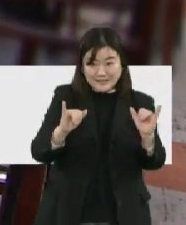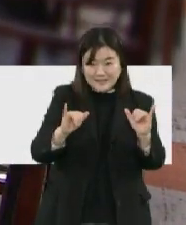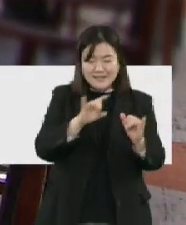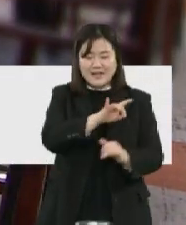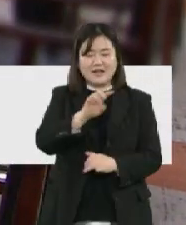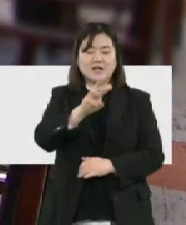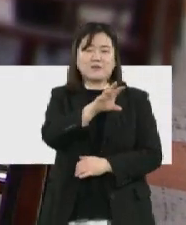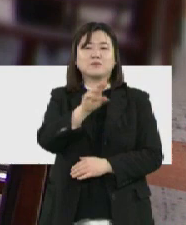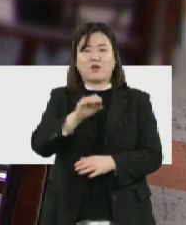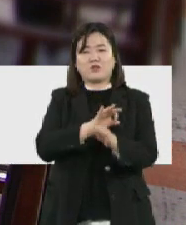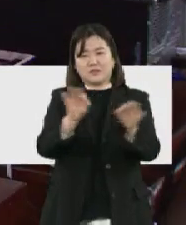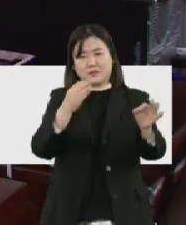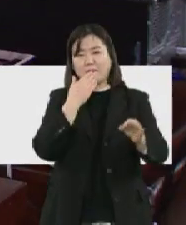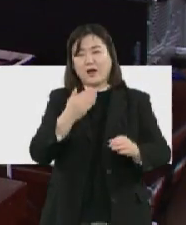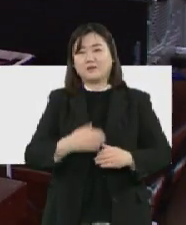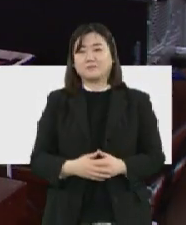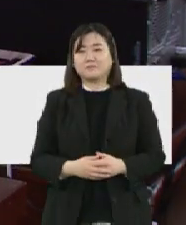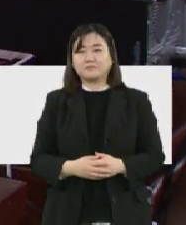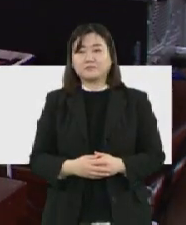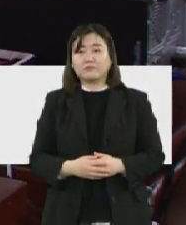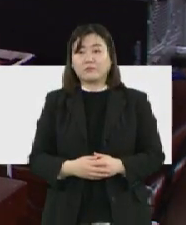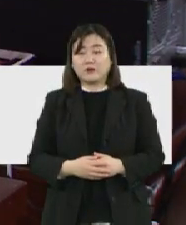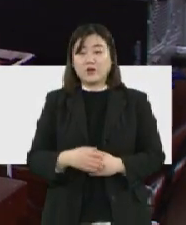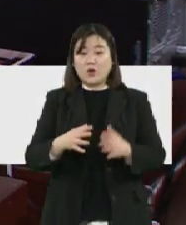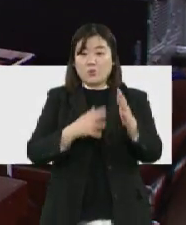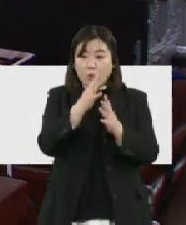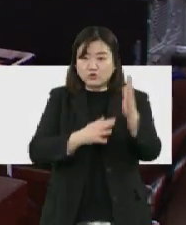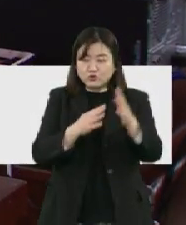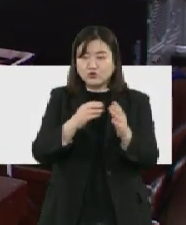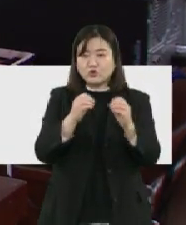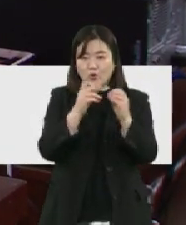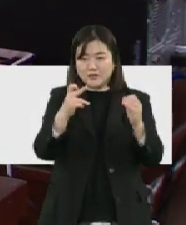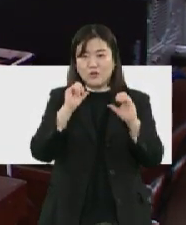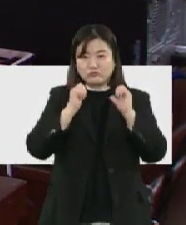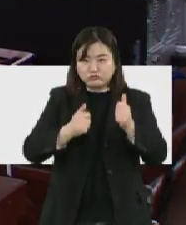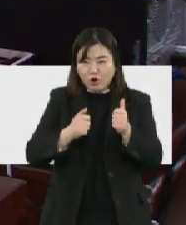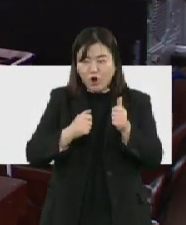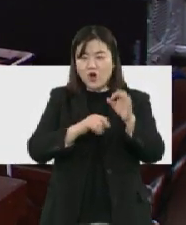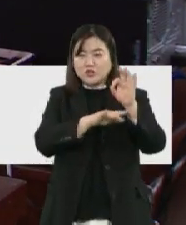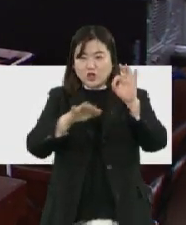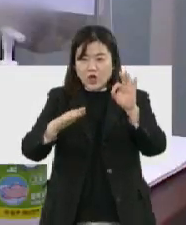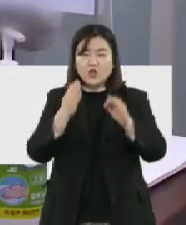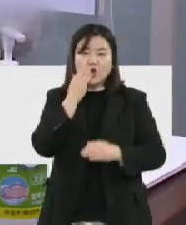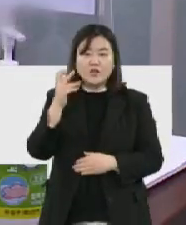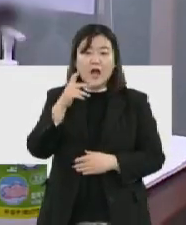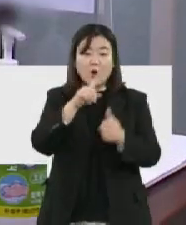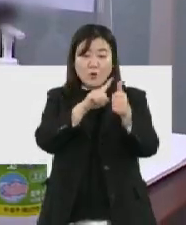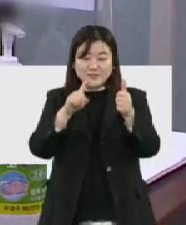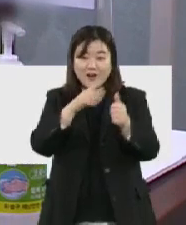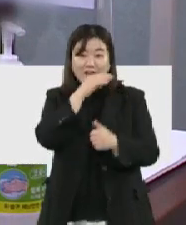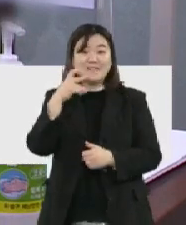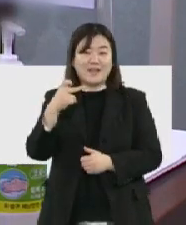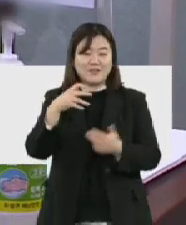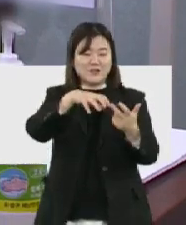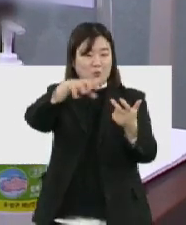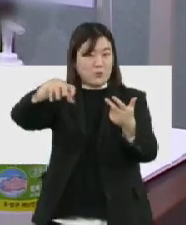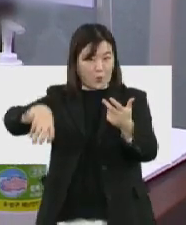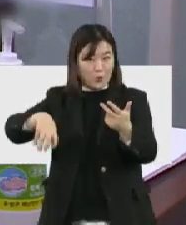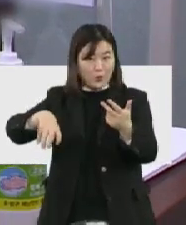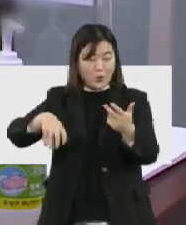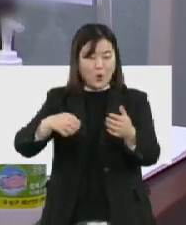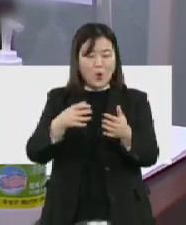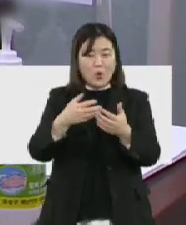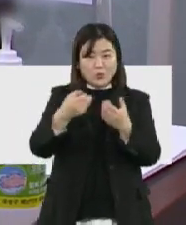각각 30만원씩 지급됩니다 공주시 와 논산시 부여 서천 청양 홍성 예산군 등 7개 시군 n